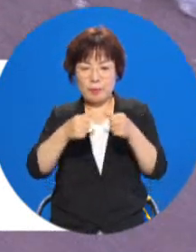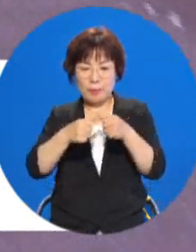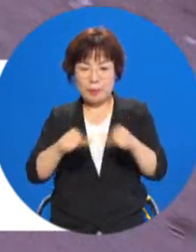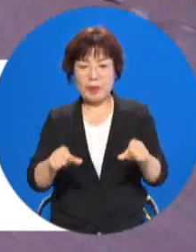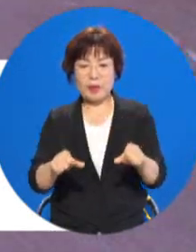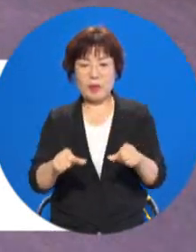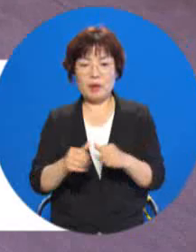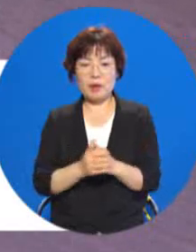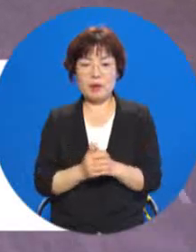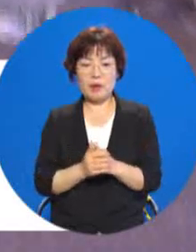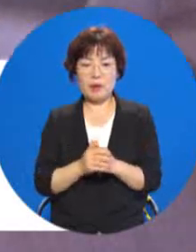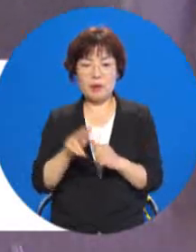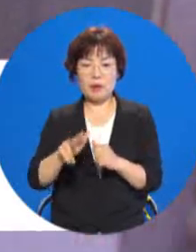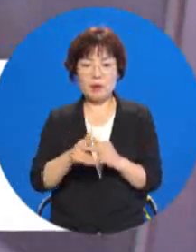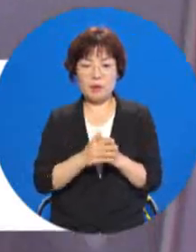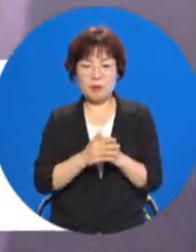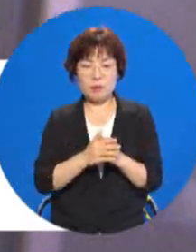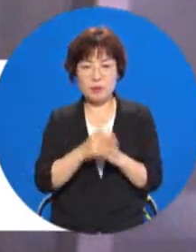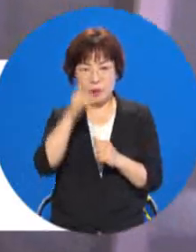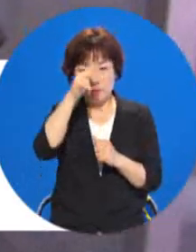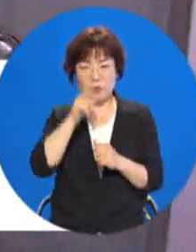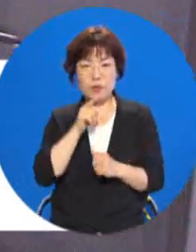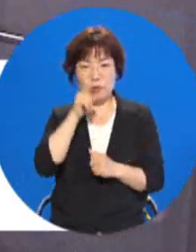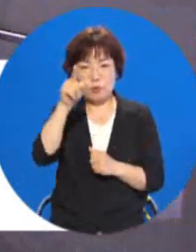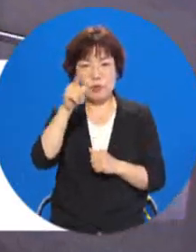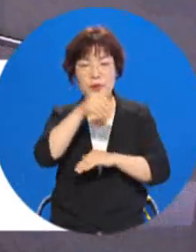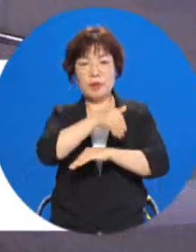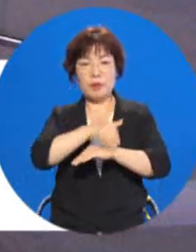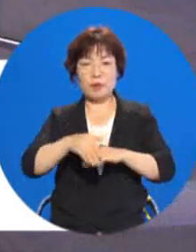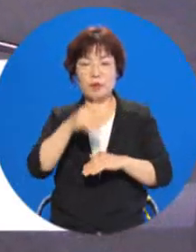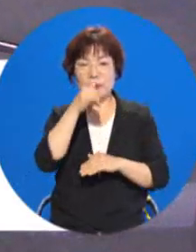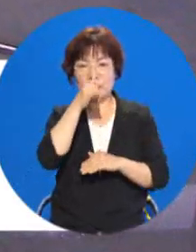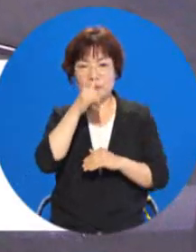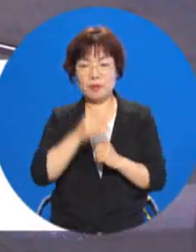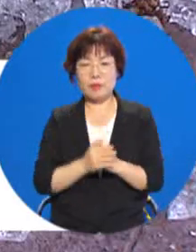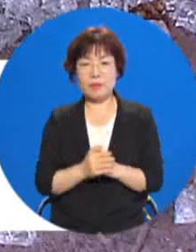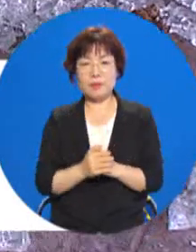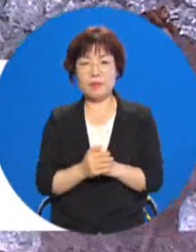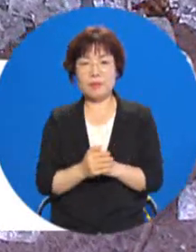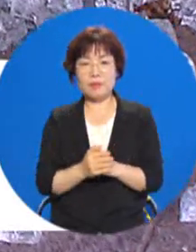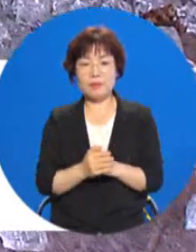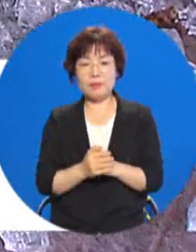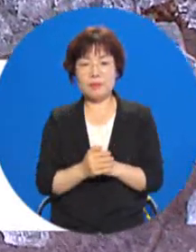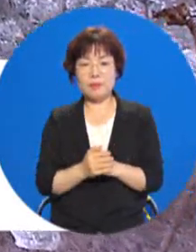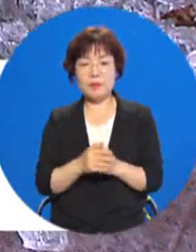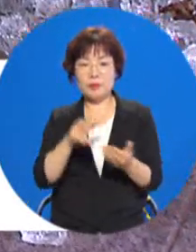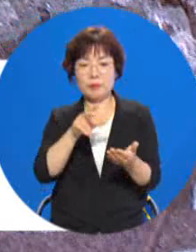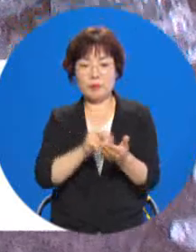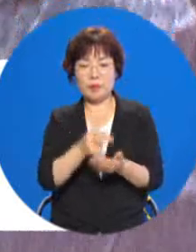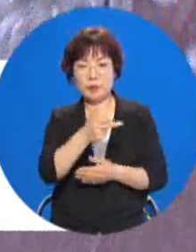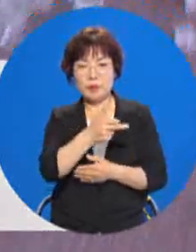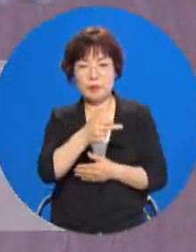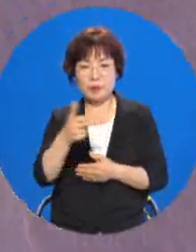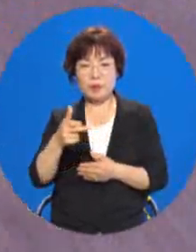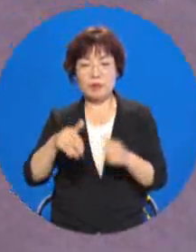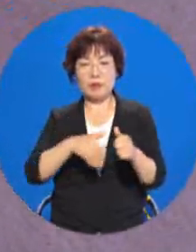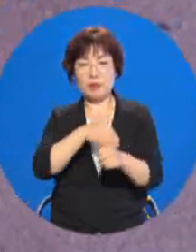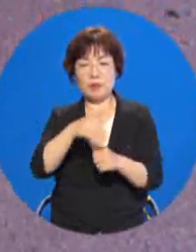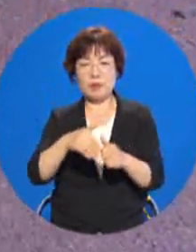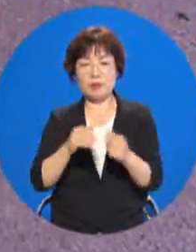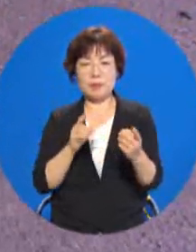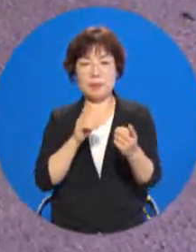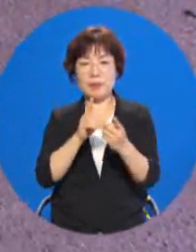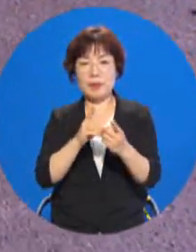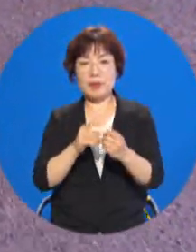그 강화유리를 다 부숴서 그렇게 해놨더라고요. 그래서 이거를 지금 안 그래도